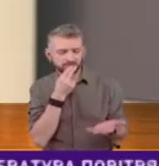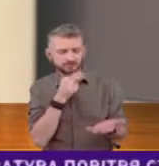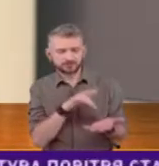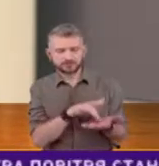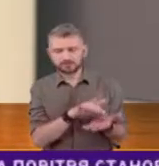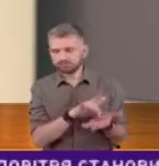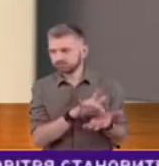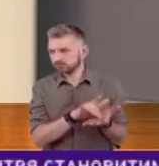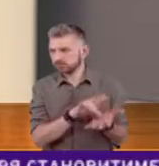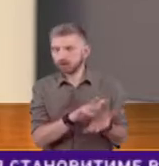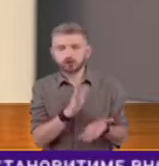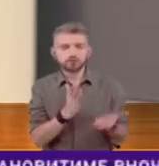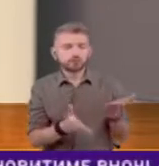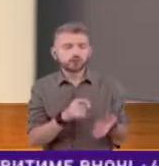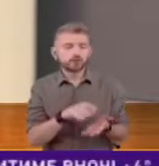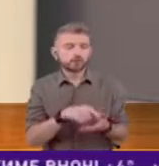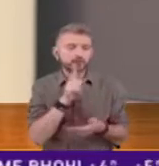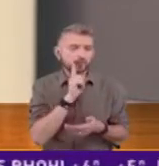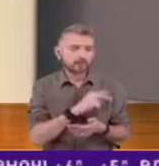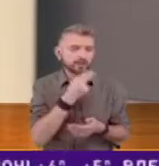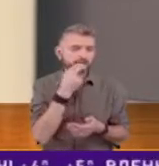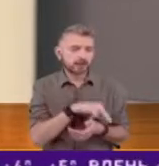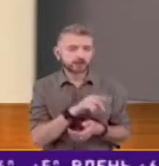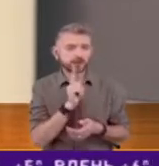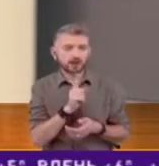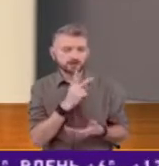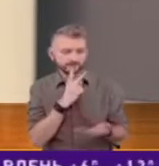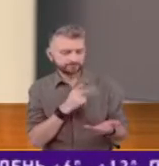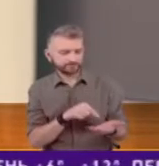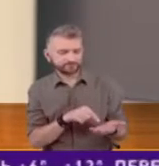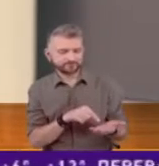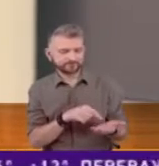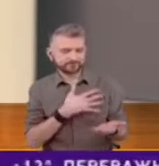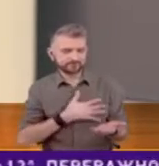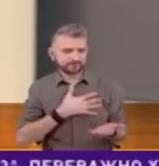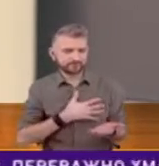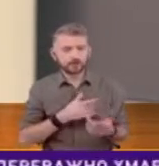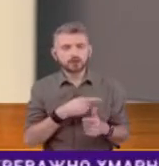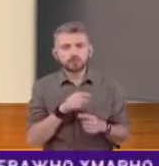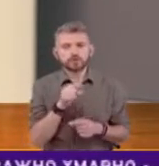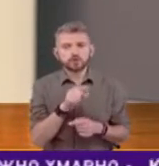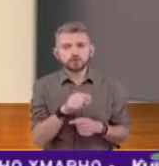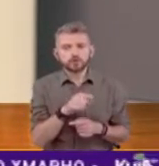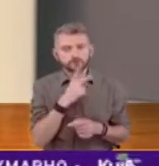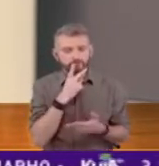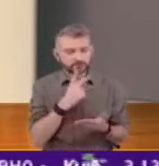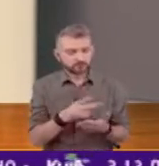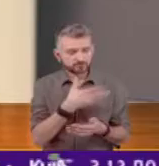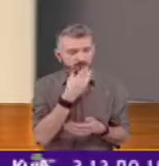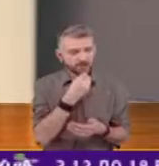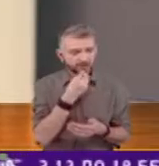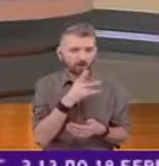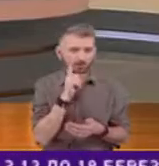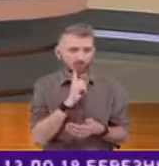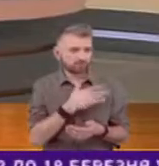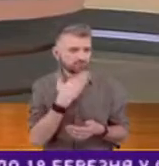бачать, хоча воно, можливо, якісне і смачне, але вигляд його, або навпаки, воно там, можливо, вигляд уже і гарний, ну не смачне.